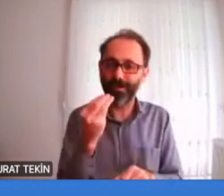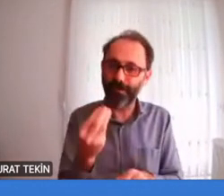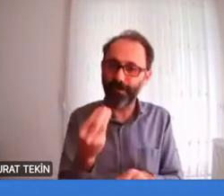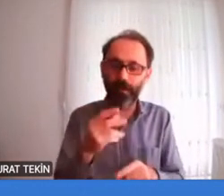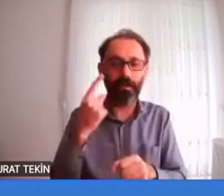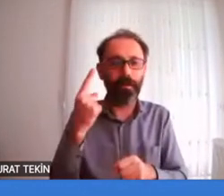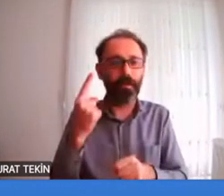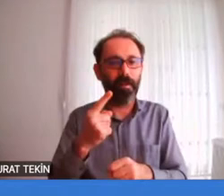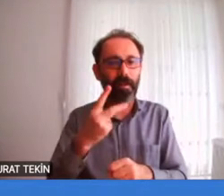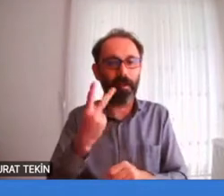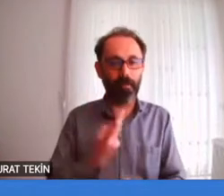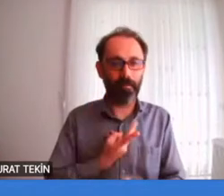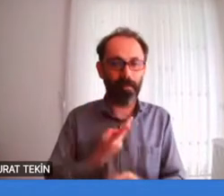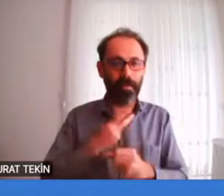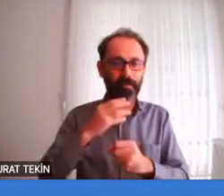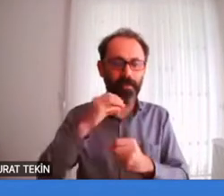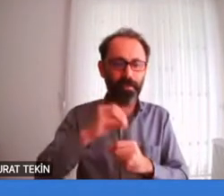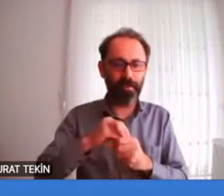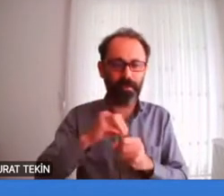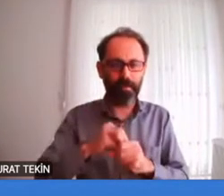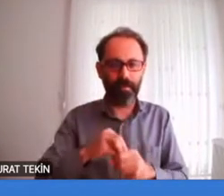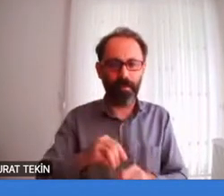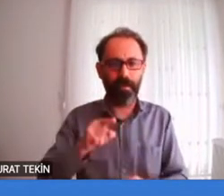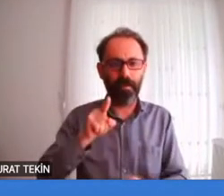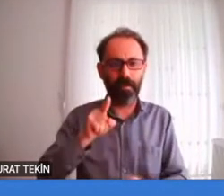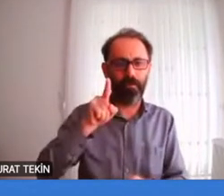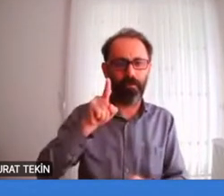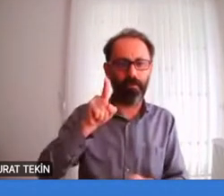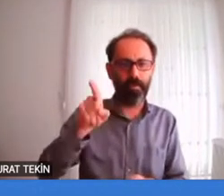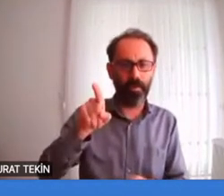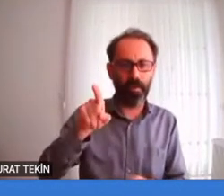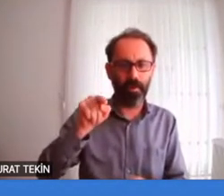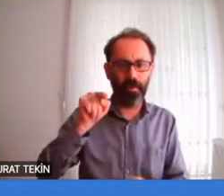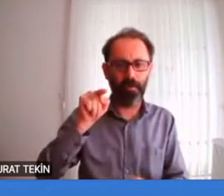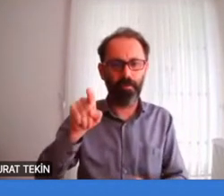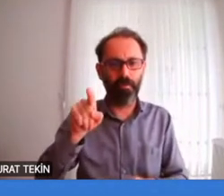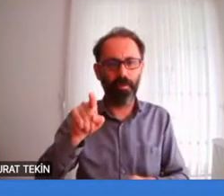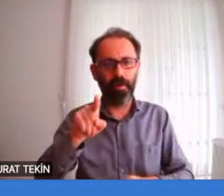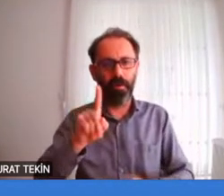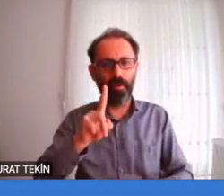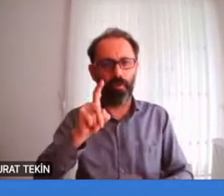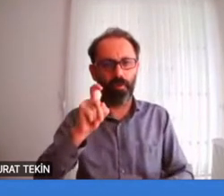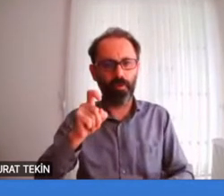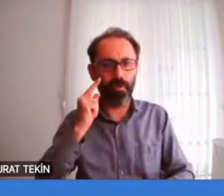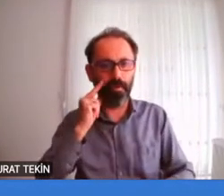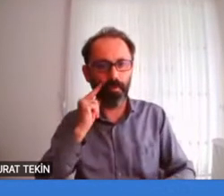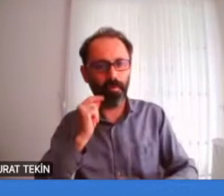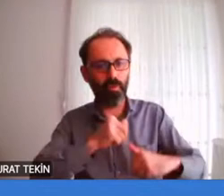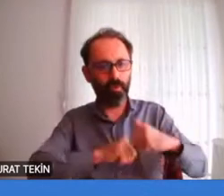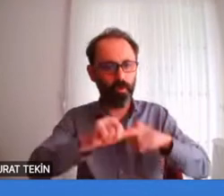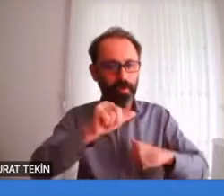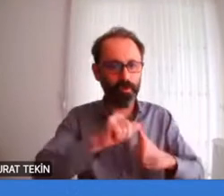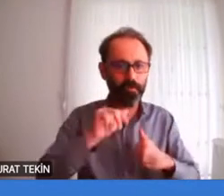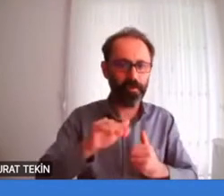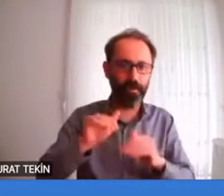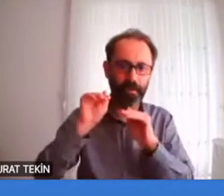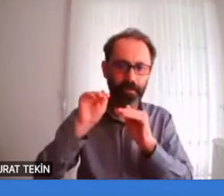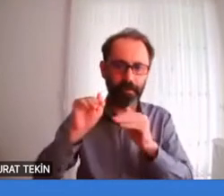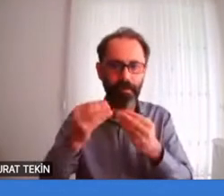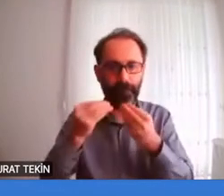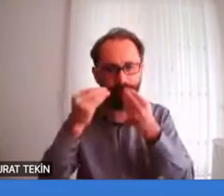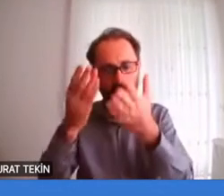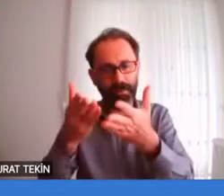anlamda sürecin teklifini bana yapan Nursel arkadaşımız Tayfur'a da teşekkür